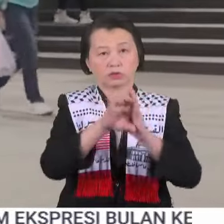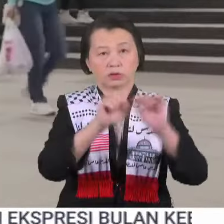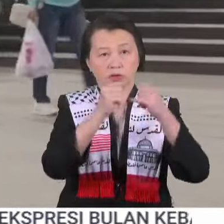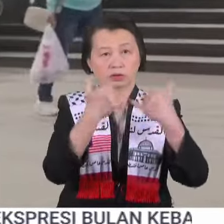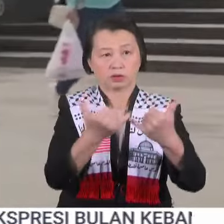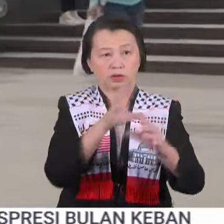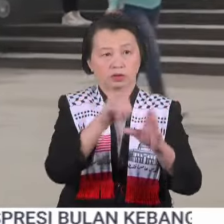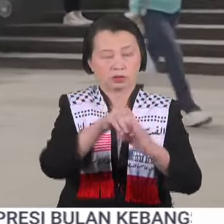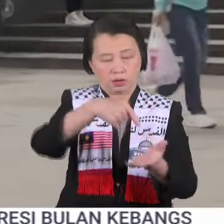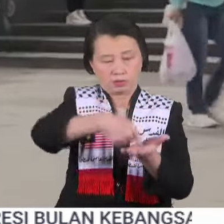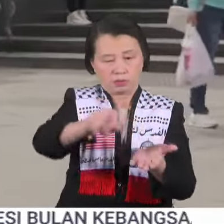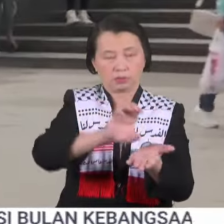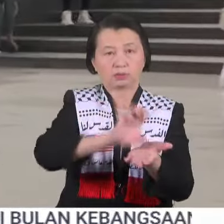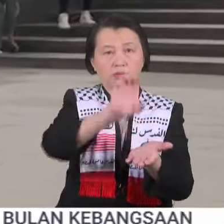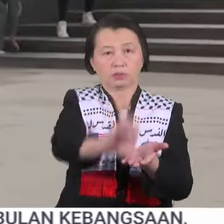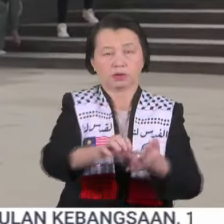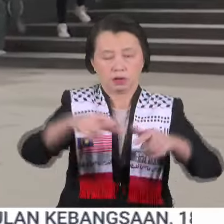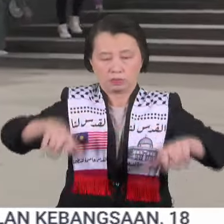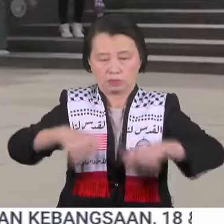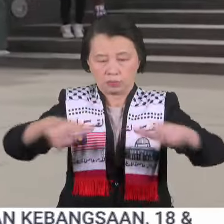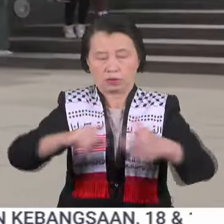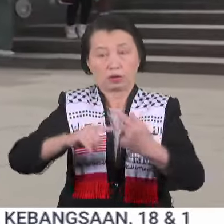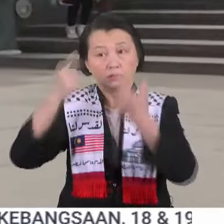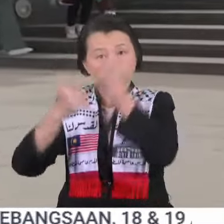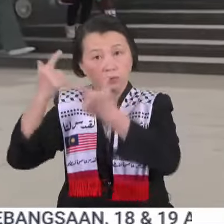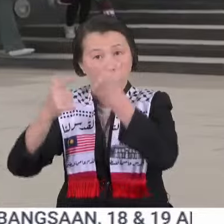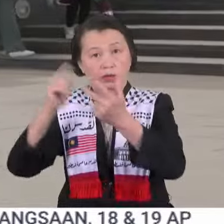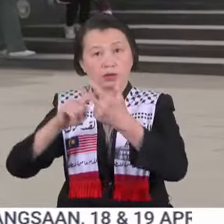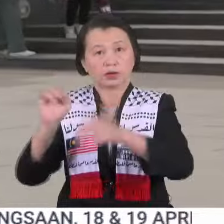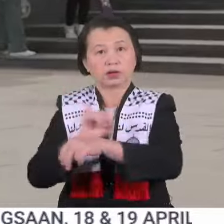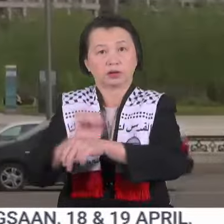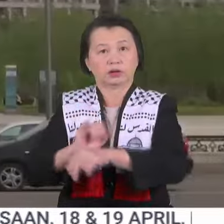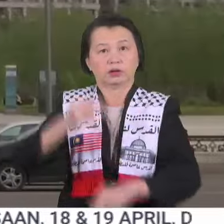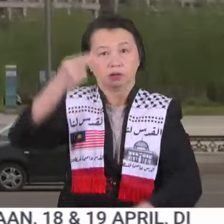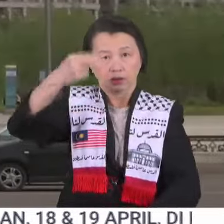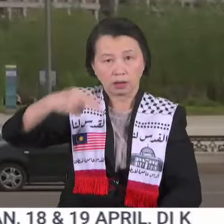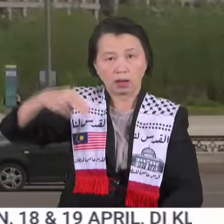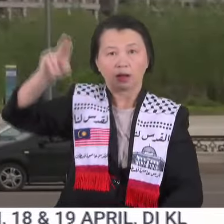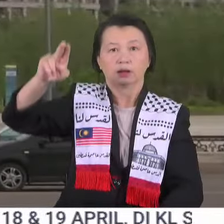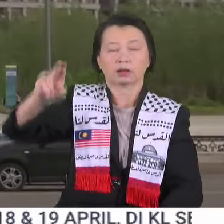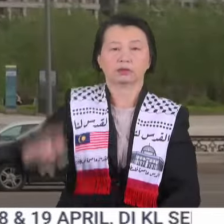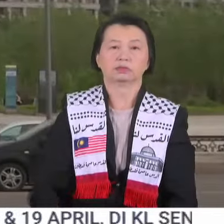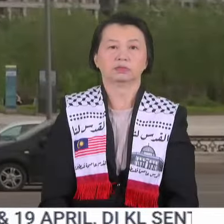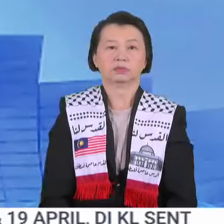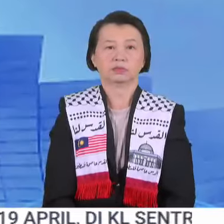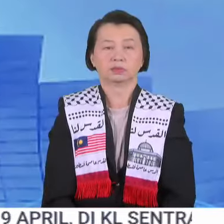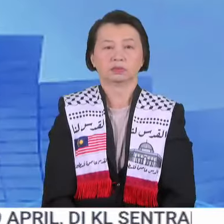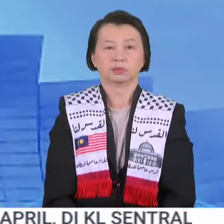syarikat terlibat pembiayaan pelaburan, perlombongan, pelancongan dan industri halal.